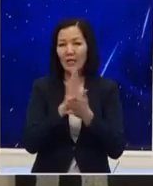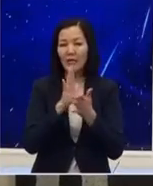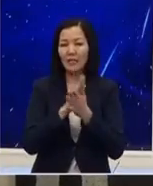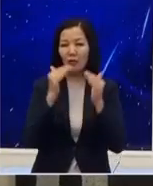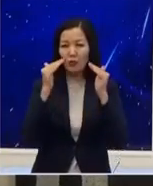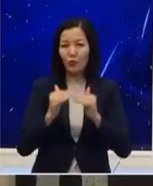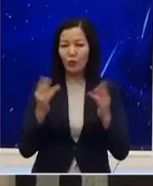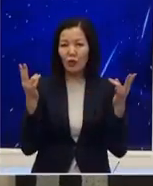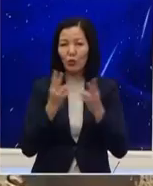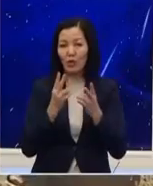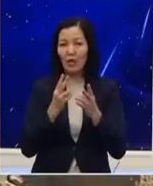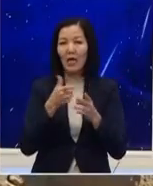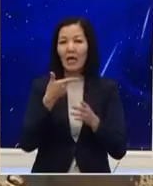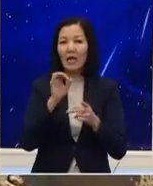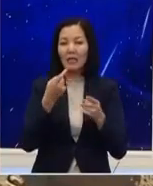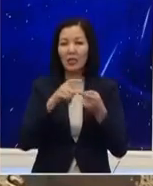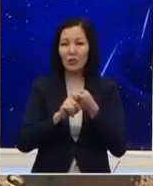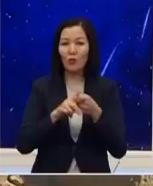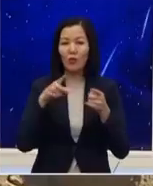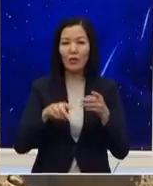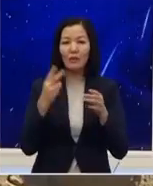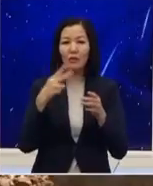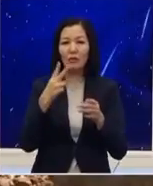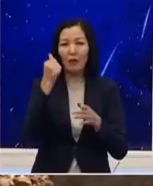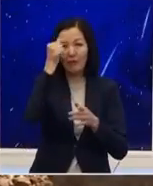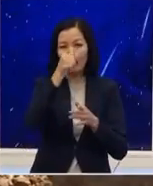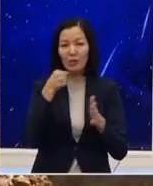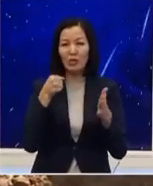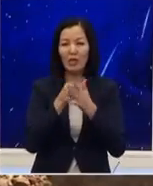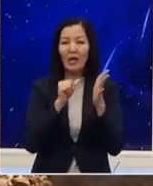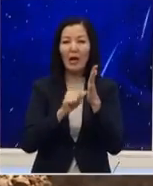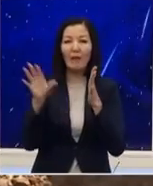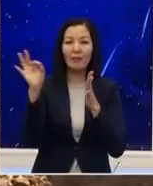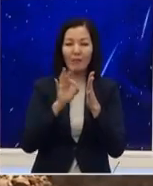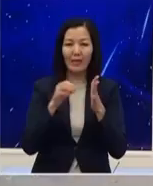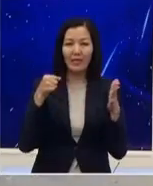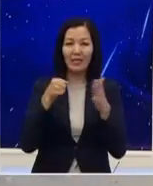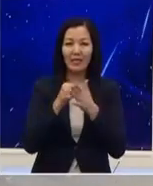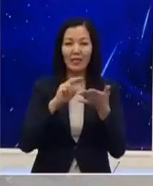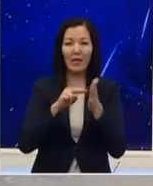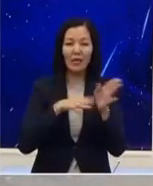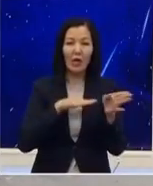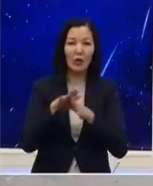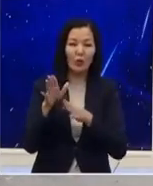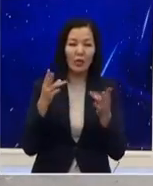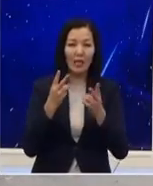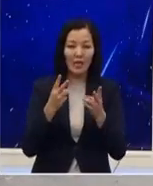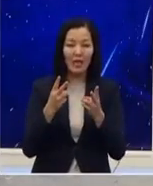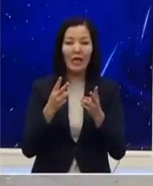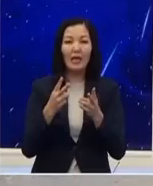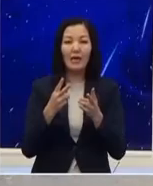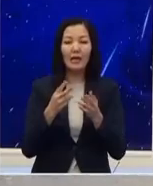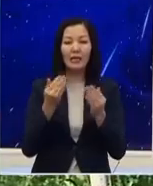шарты. Елімізде газдандыру деңгейі 2025 жылы 60%-ға жетуі тиіс. Атқарылып жатқан жұмыстар